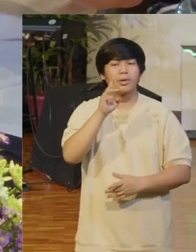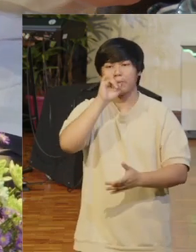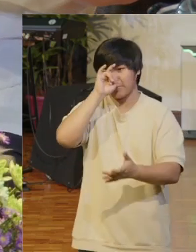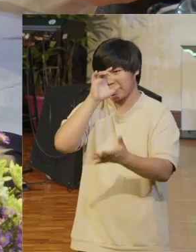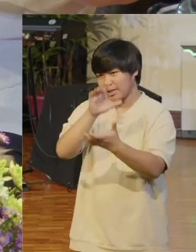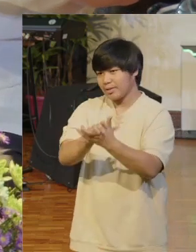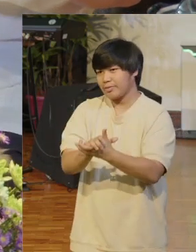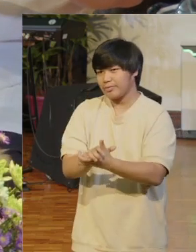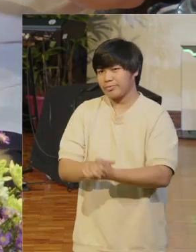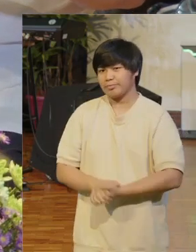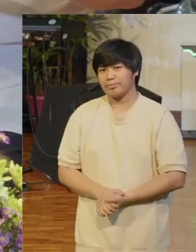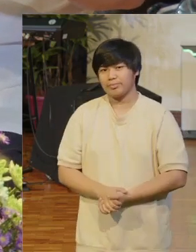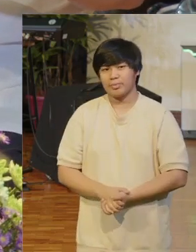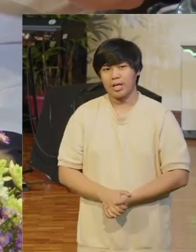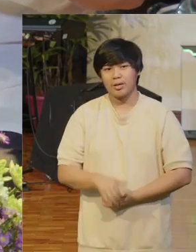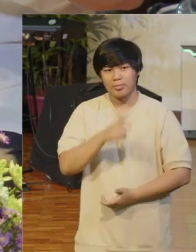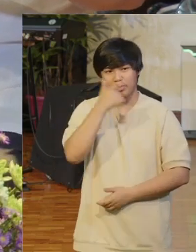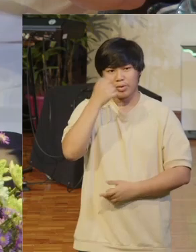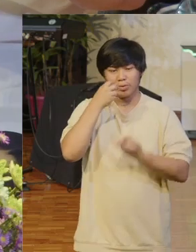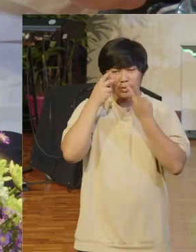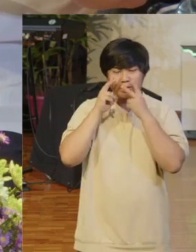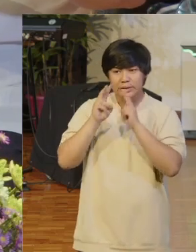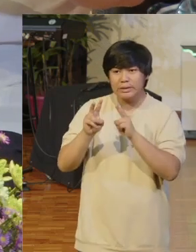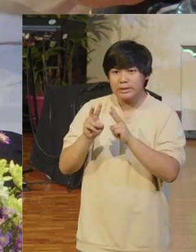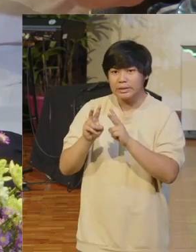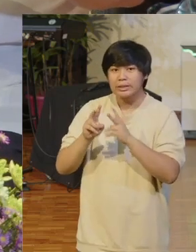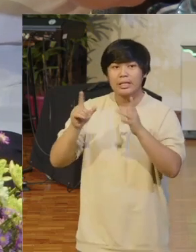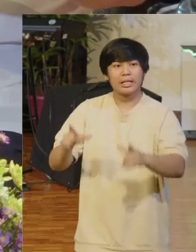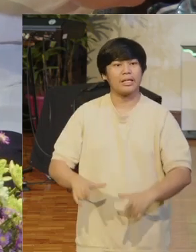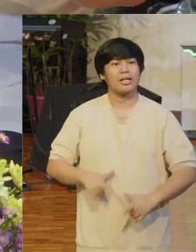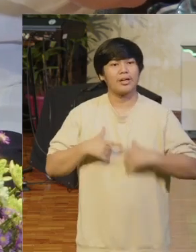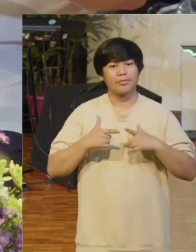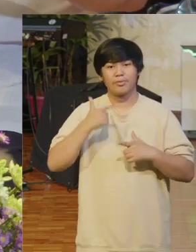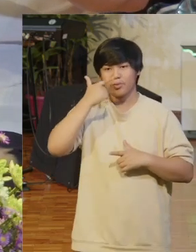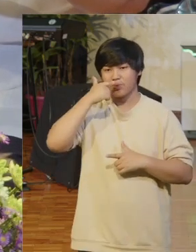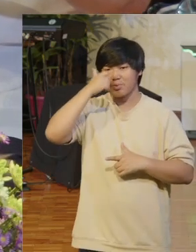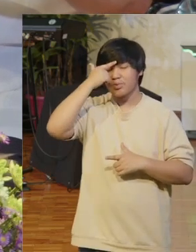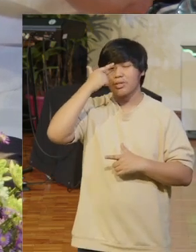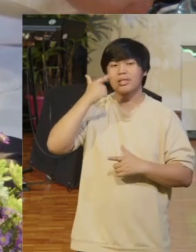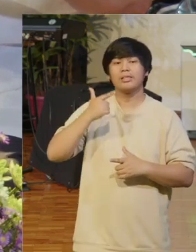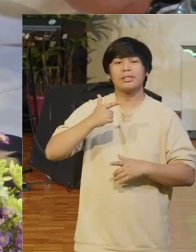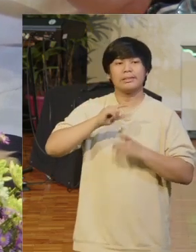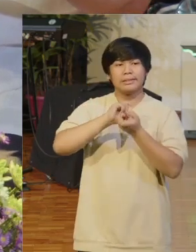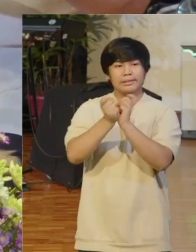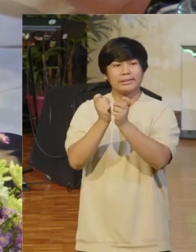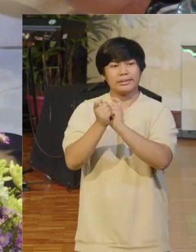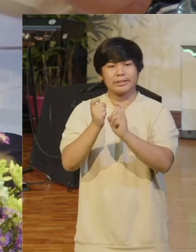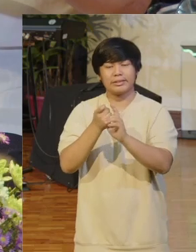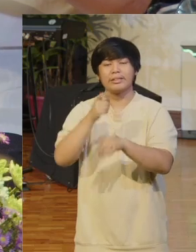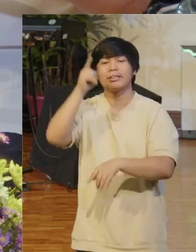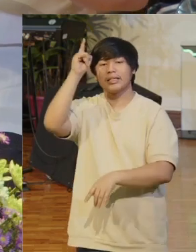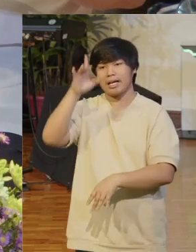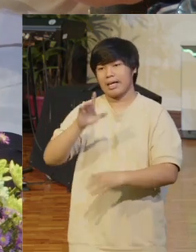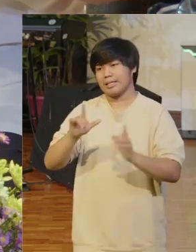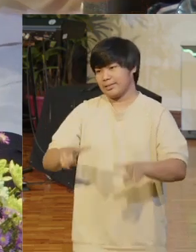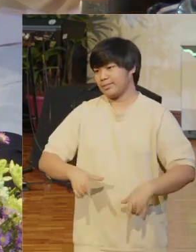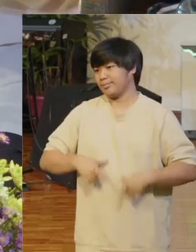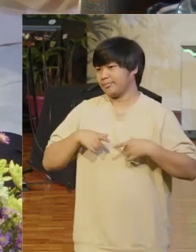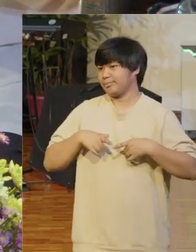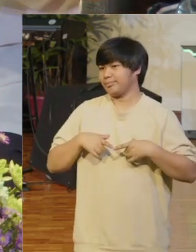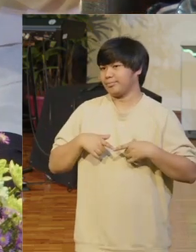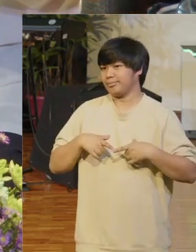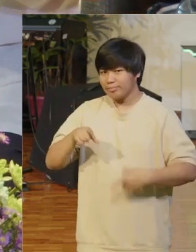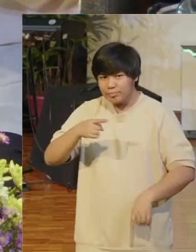bakit? Sapagkat nakita nila sa buhay ng mga Hentil ang pagbabagong ginawa ni Kristo sa kanilang buhay. Tayo po